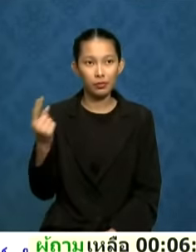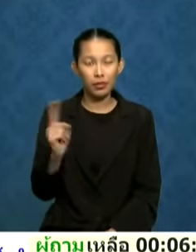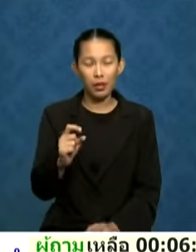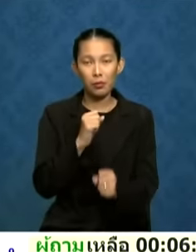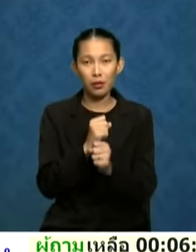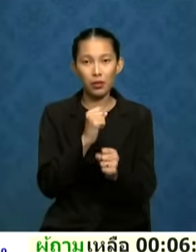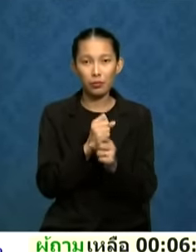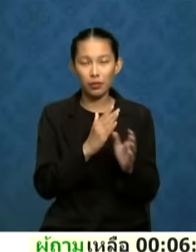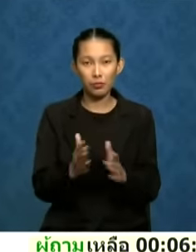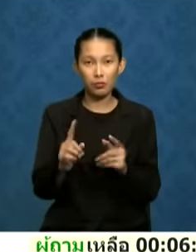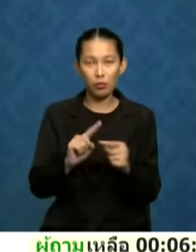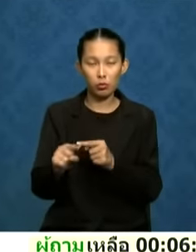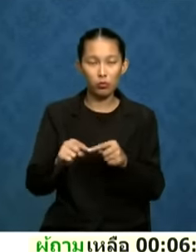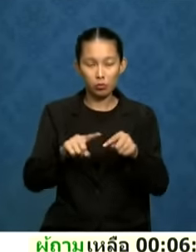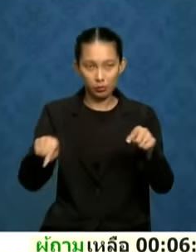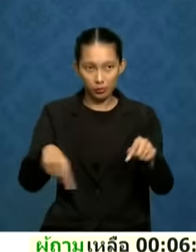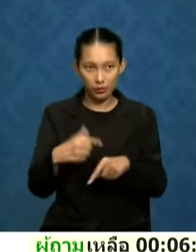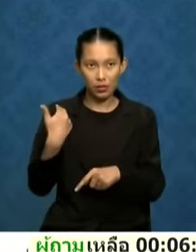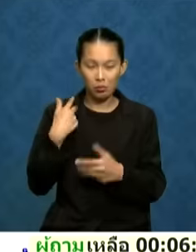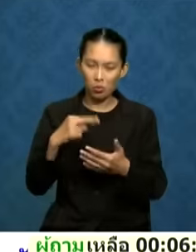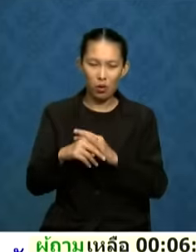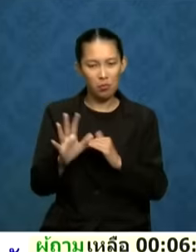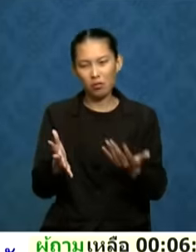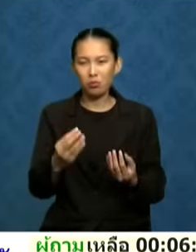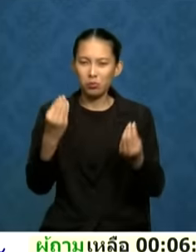ตงนี้เสมอถู